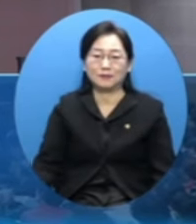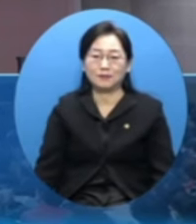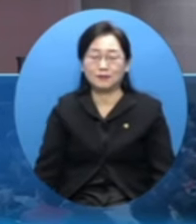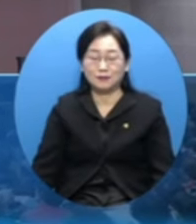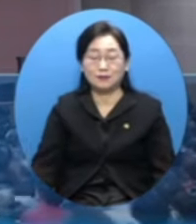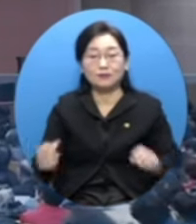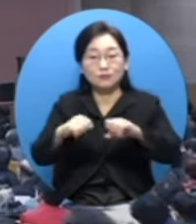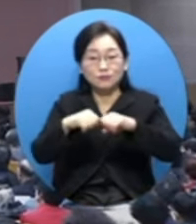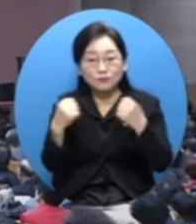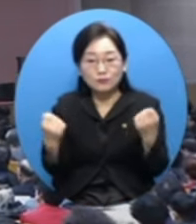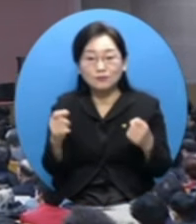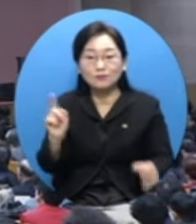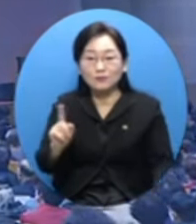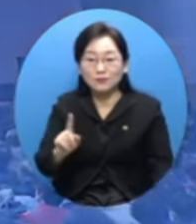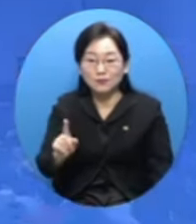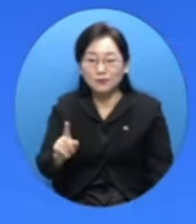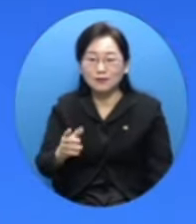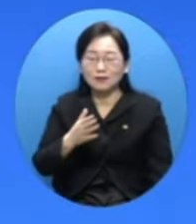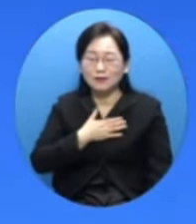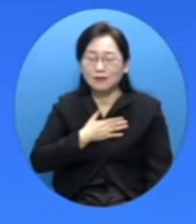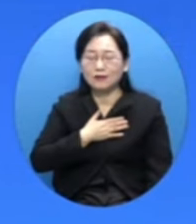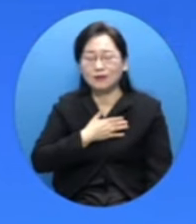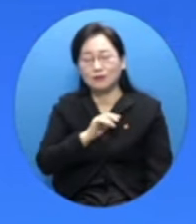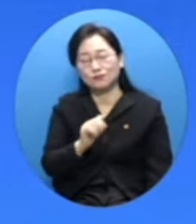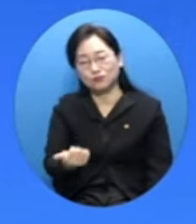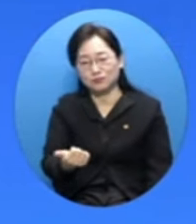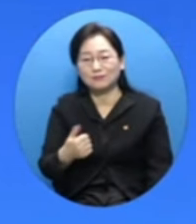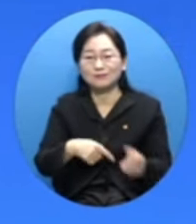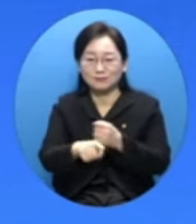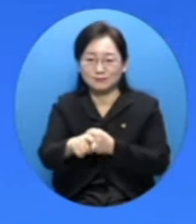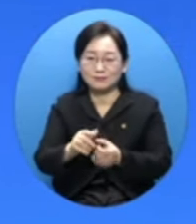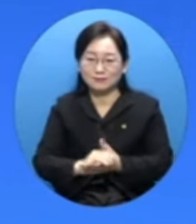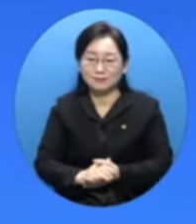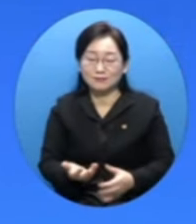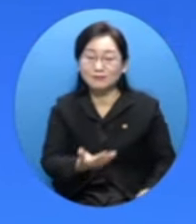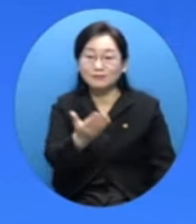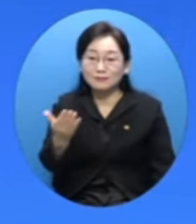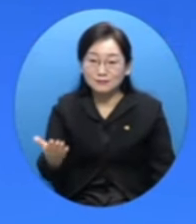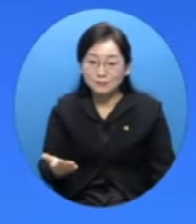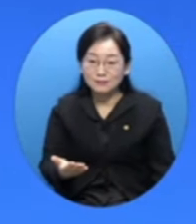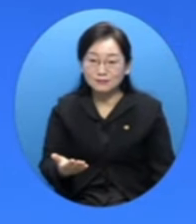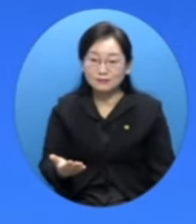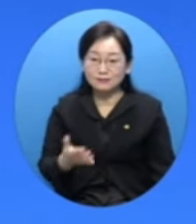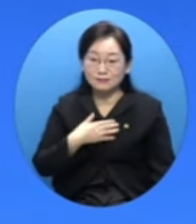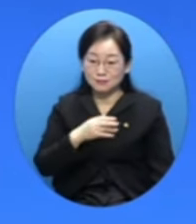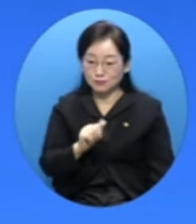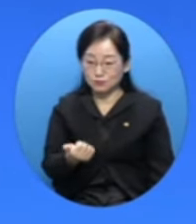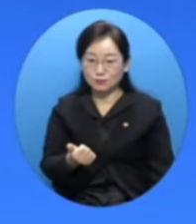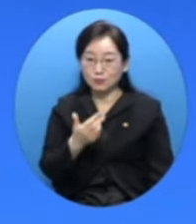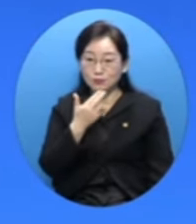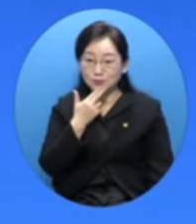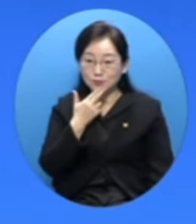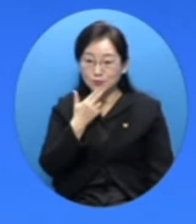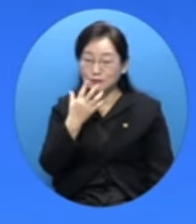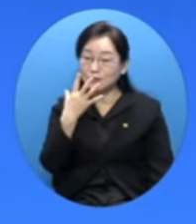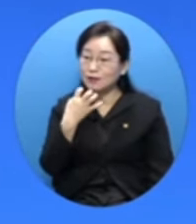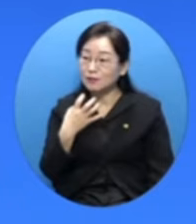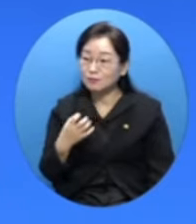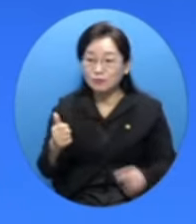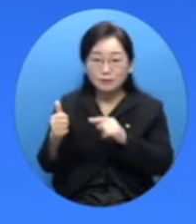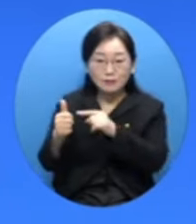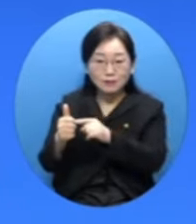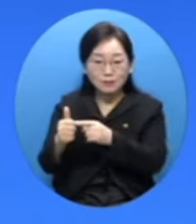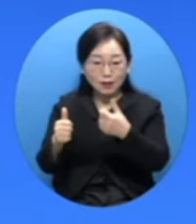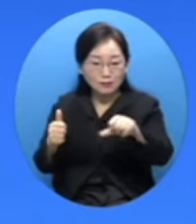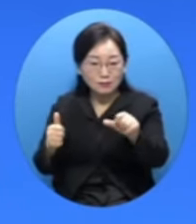순종은 내가 죽는 것입니다. 여러분, 내가 죽지 않으면 아브라함은 이삭을